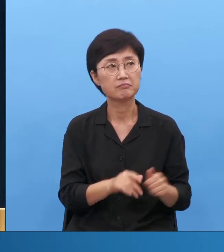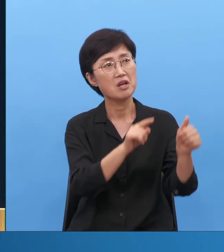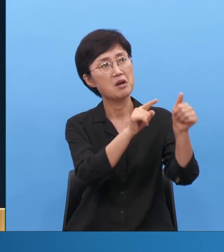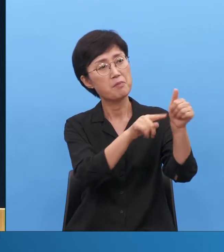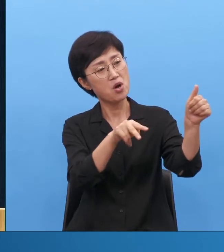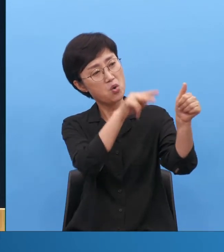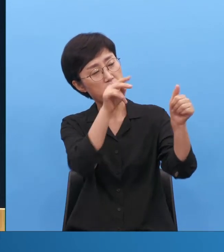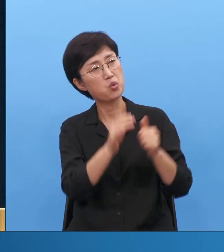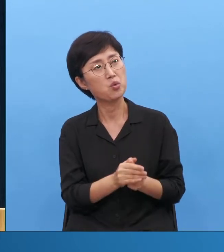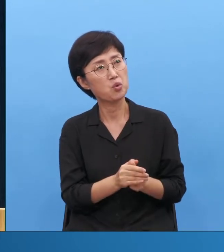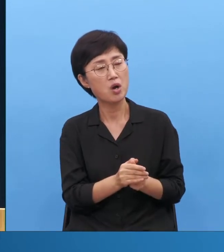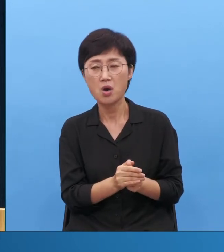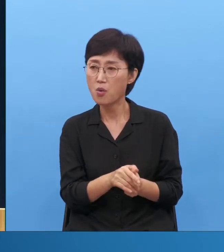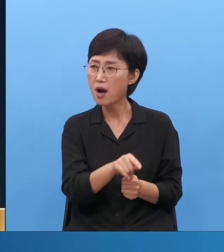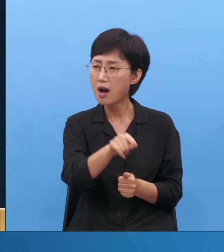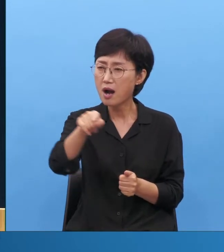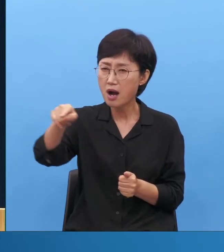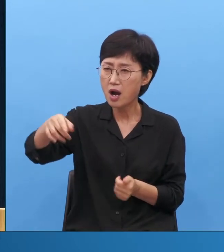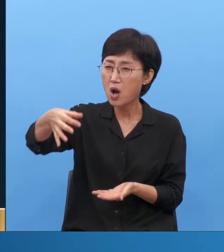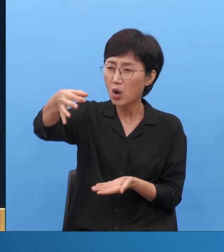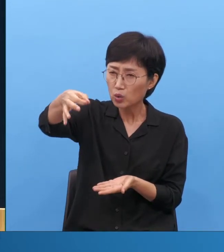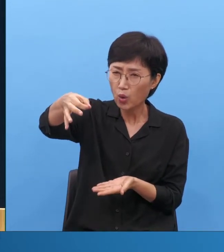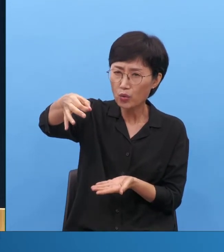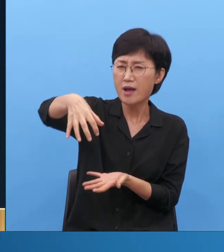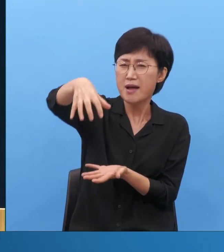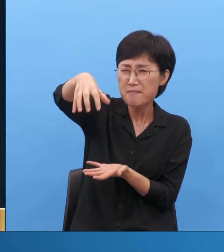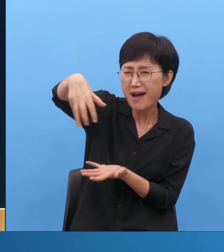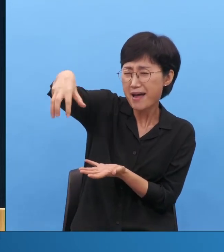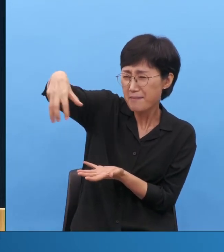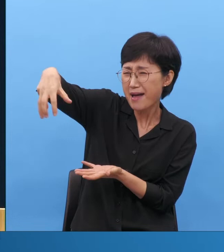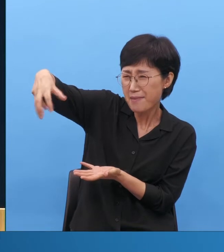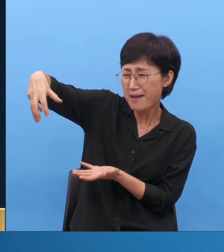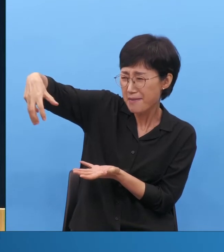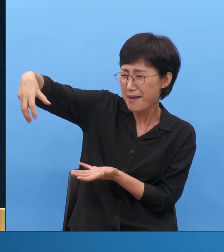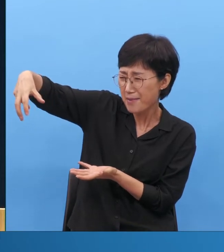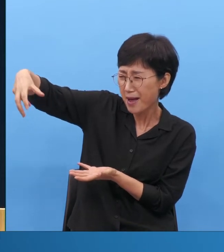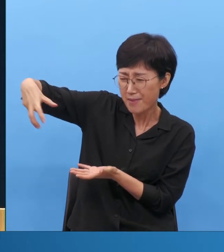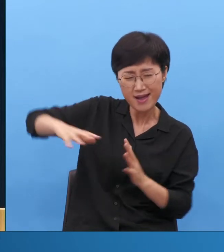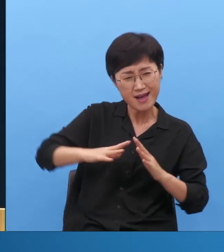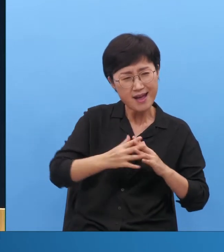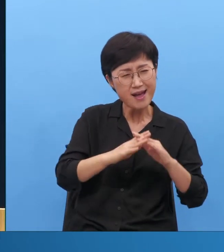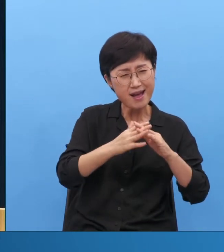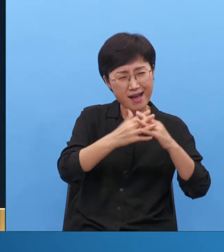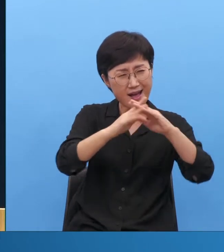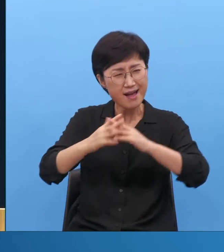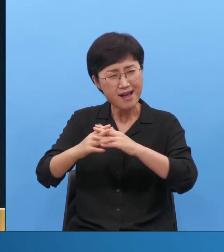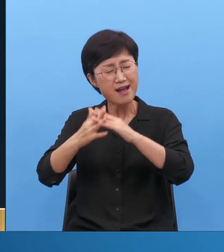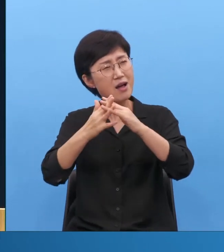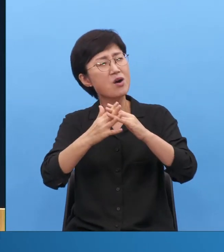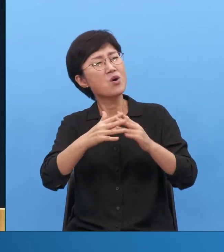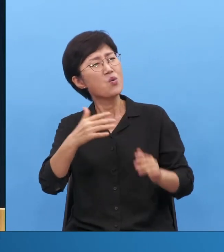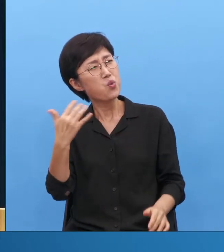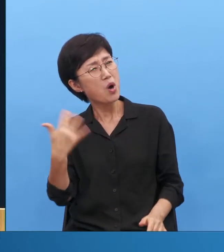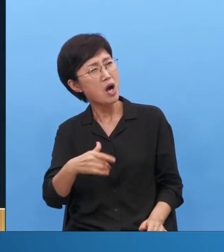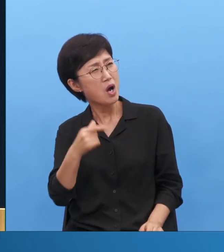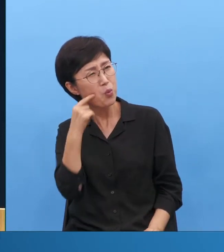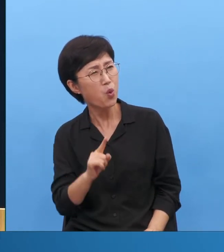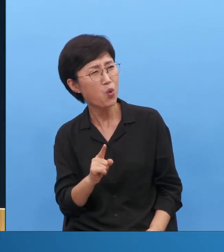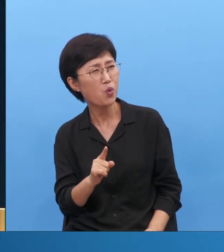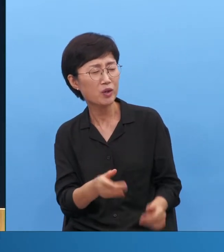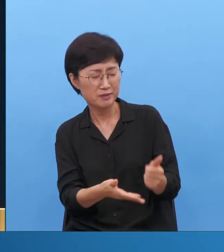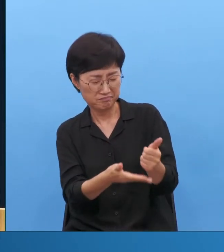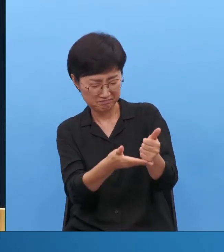어디서 가져왔는지 이 많은 돈을 가져와서 어마어마하게 찐 이 건물들 보니까 나는 목사님을 너무 존경한다. 그랬어요. I have the utmost